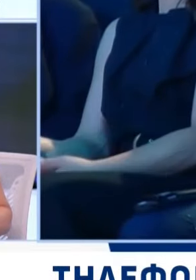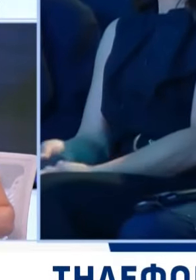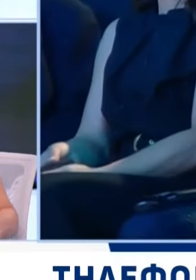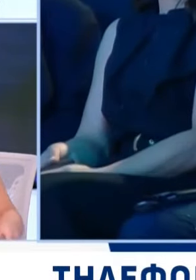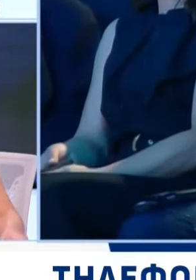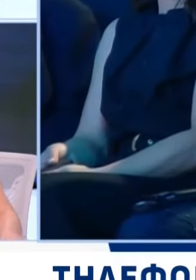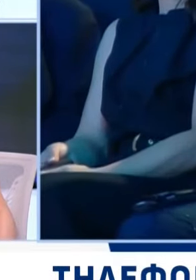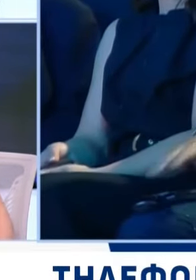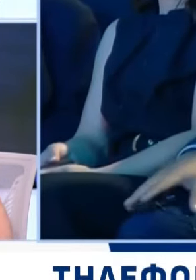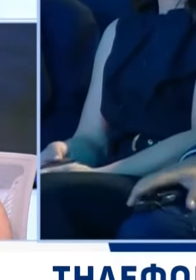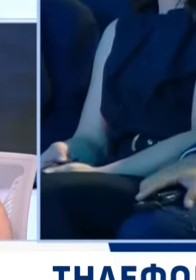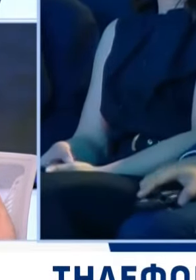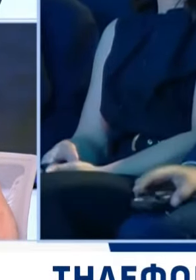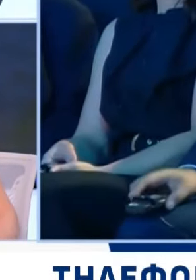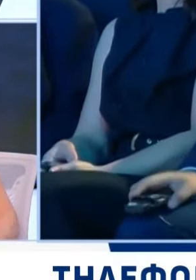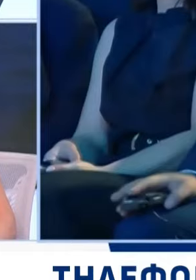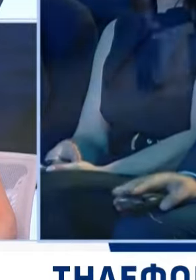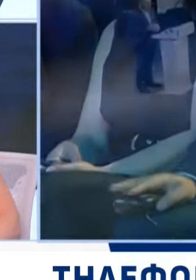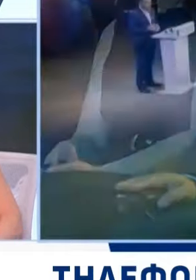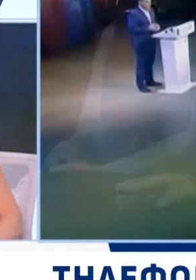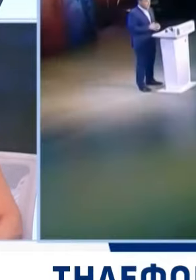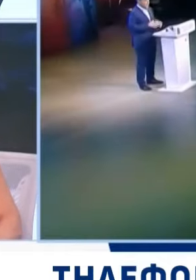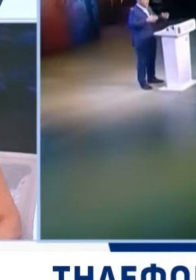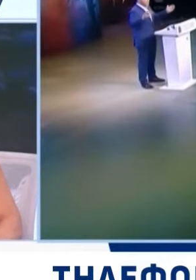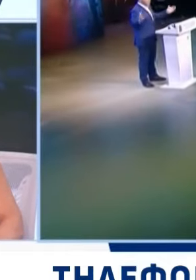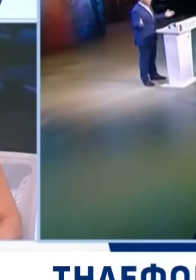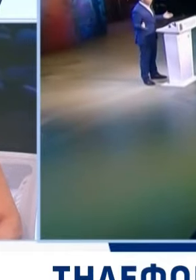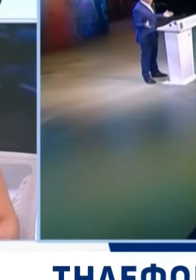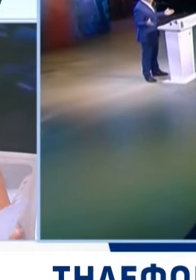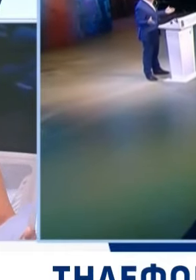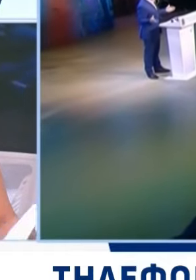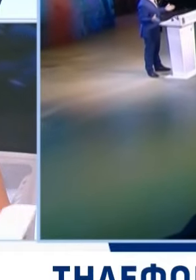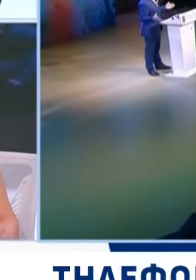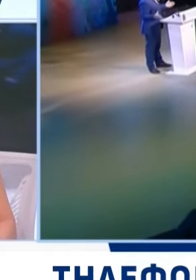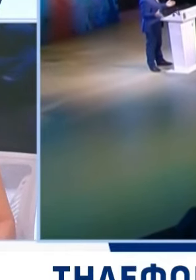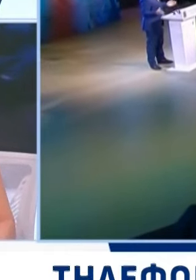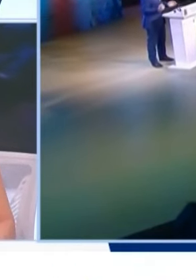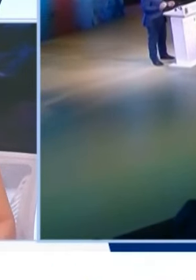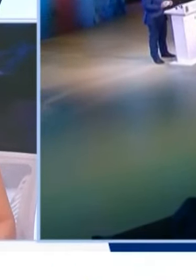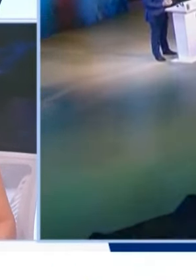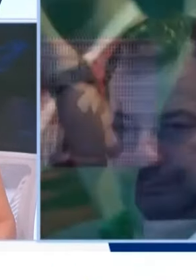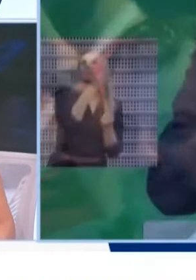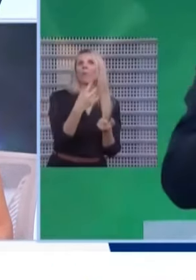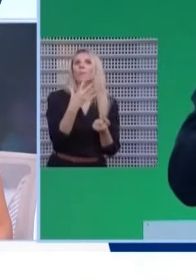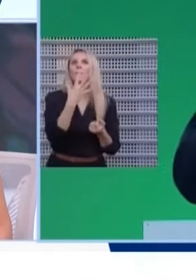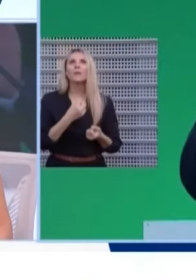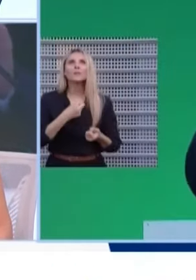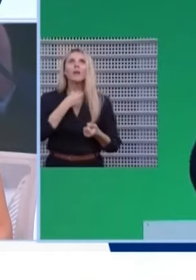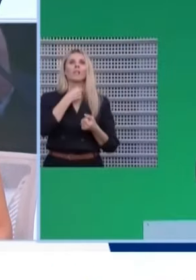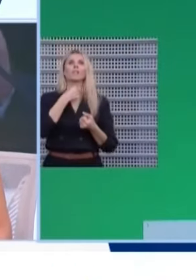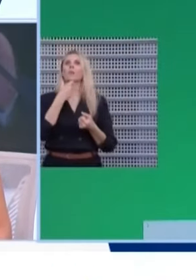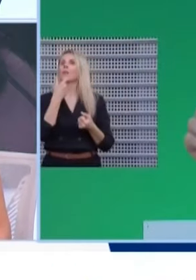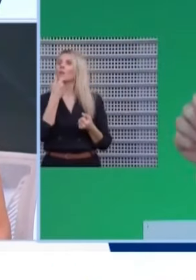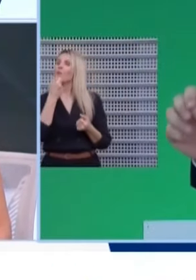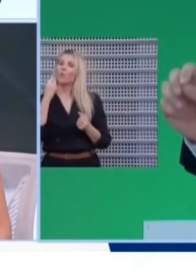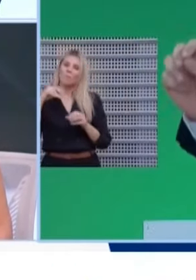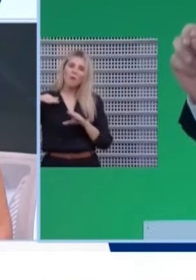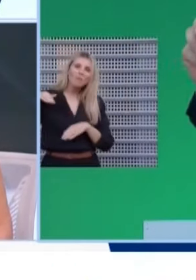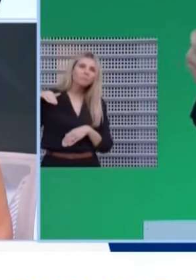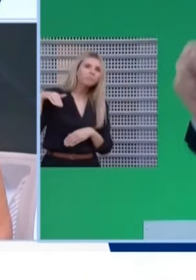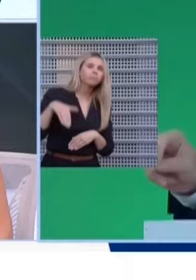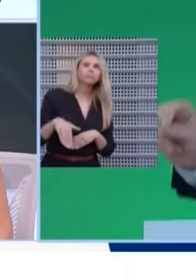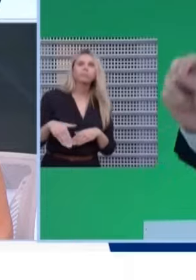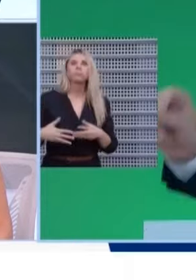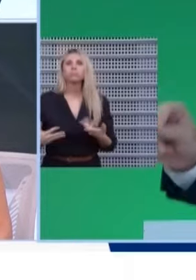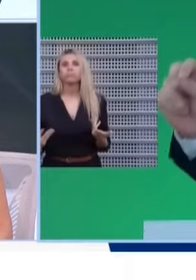έτσι. Προφανώς το καταλαβαίνουν, αλλά επίσης καταλαβαίνετε ότι θέλουν να πάνε σε μια συνεργασία στην οποία θα πάνε με τους καλύτερους